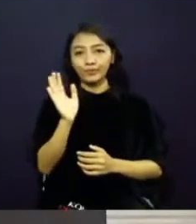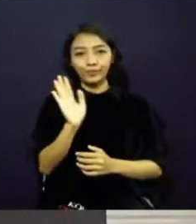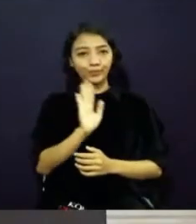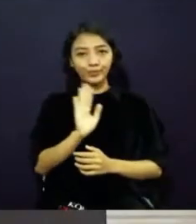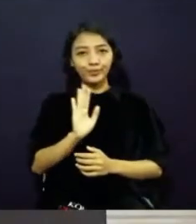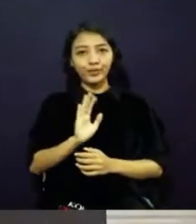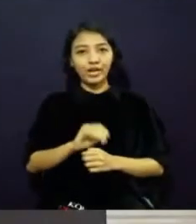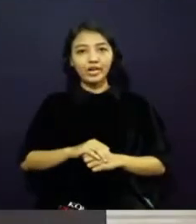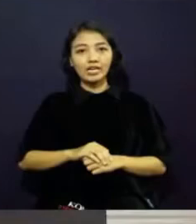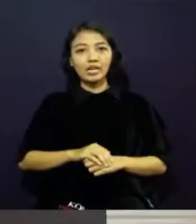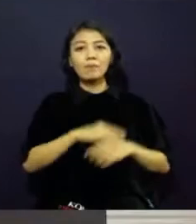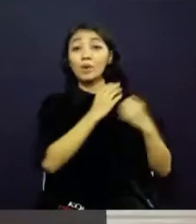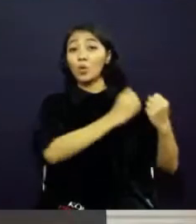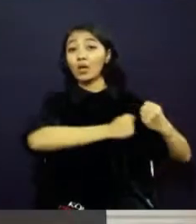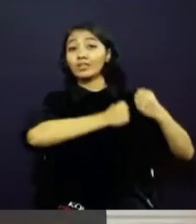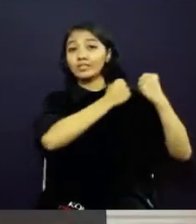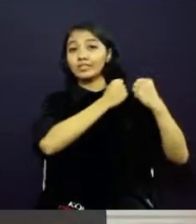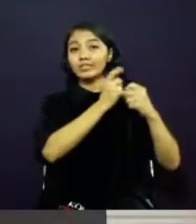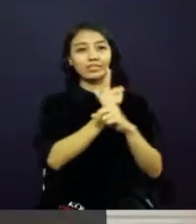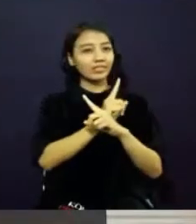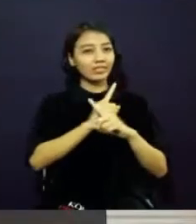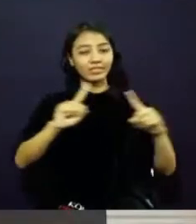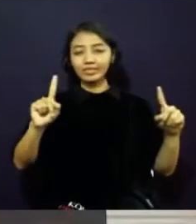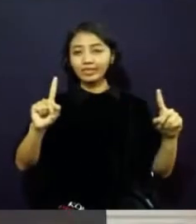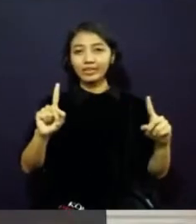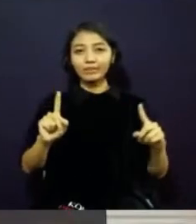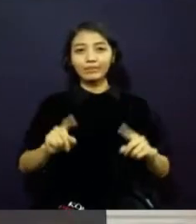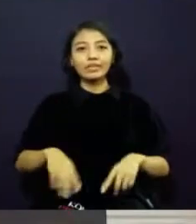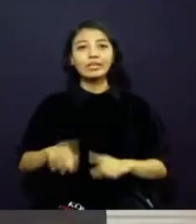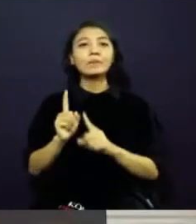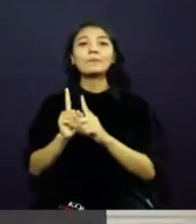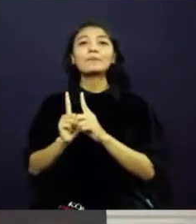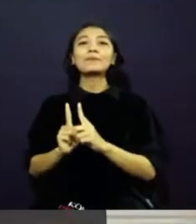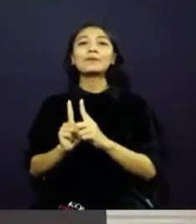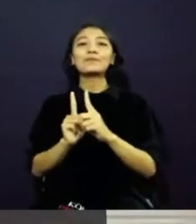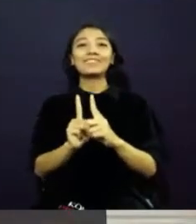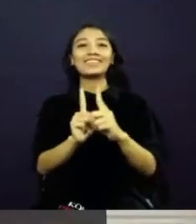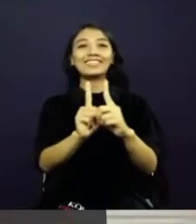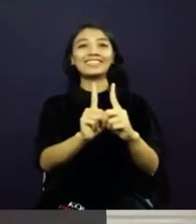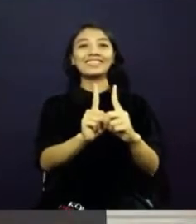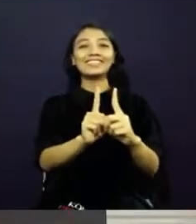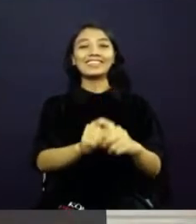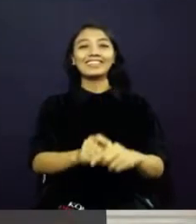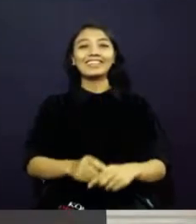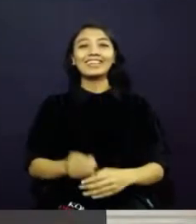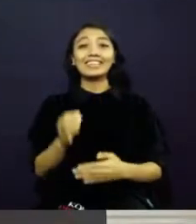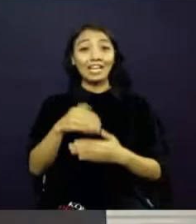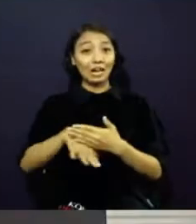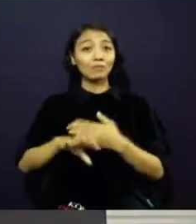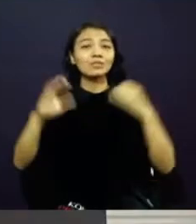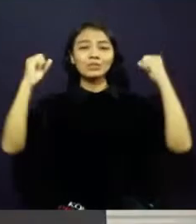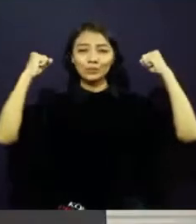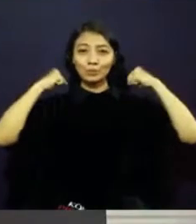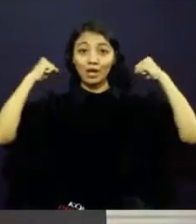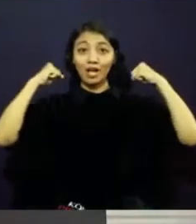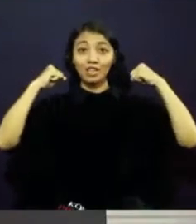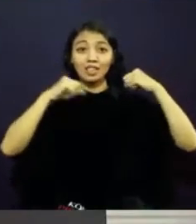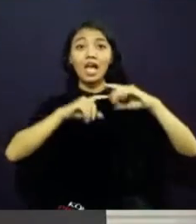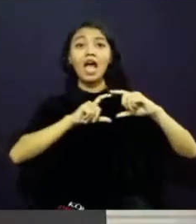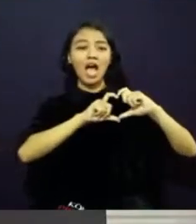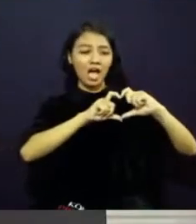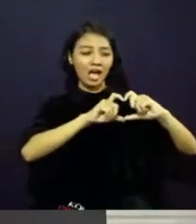pemimpin kita menjalankan tugas membimbing itu dalam semangat kerendahan